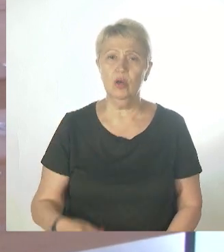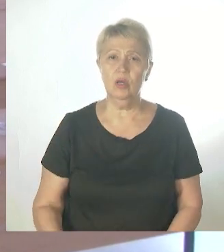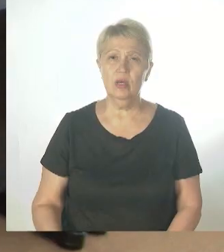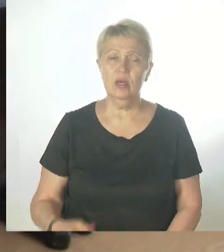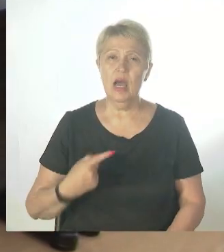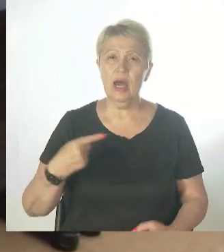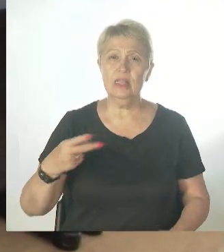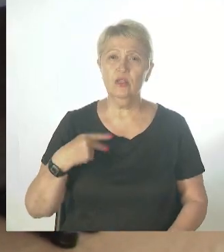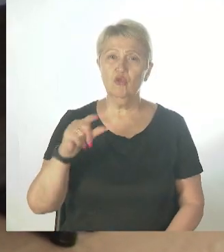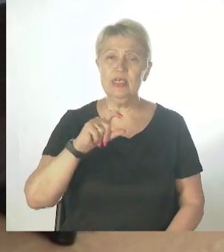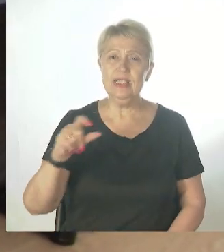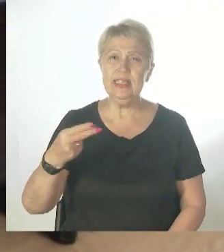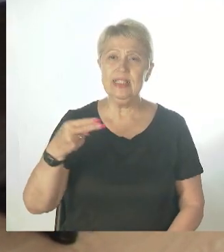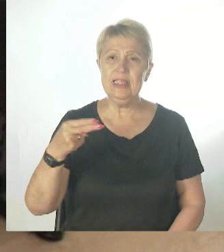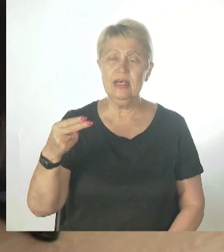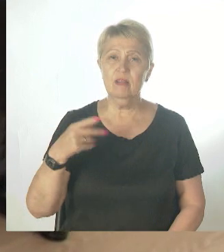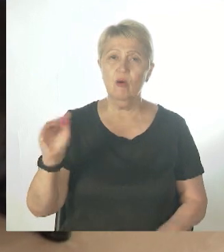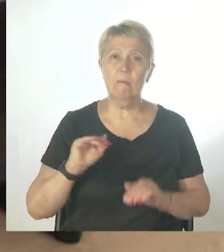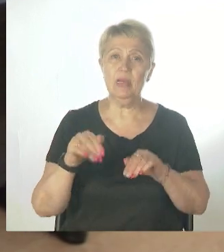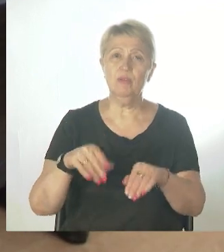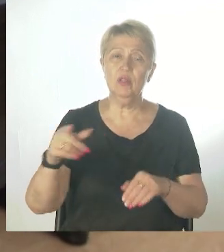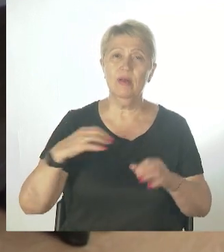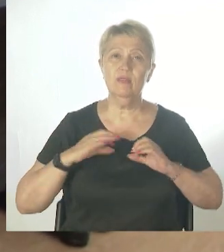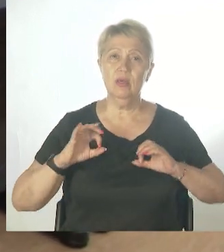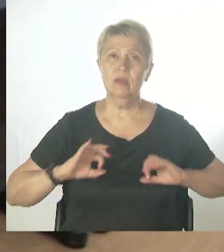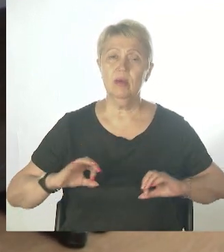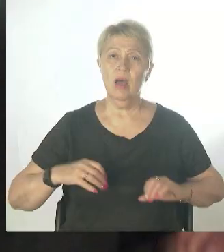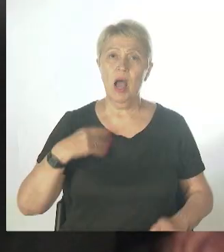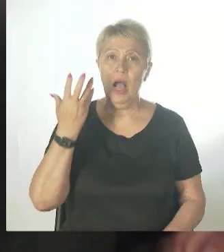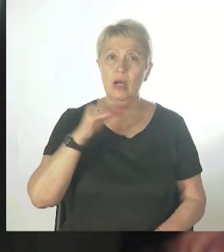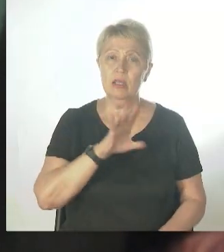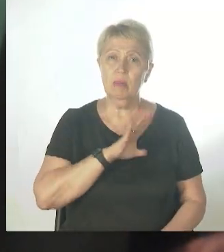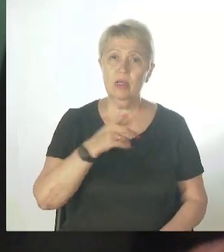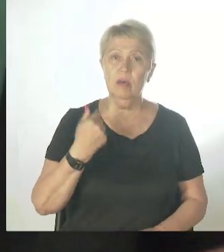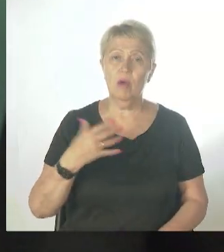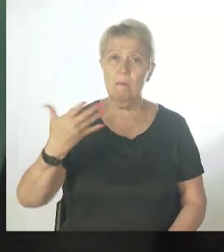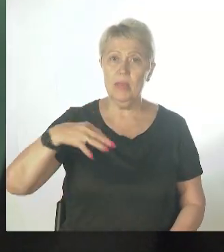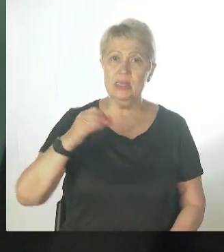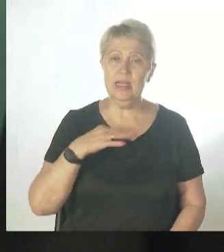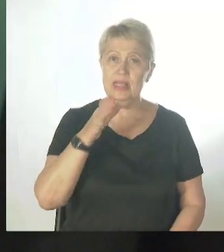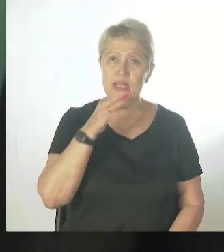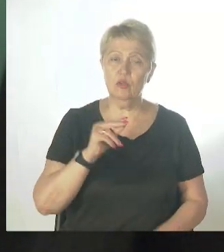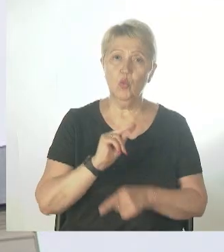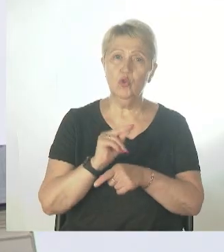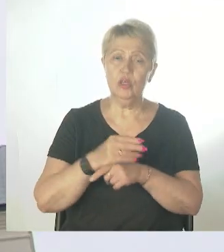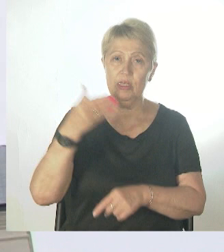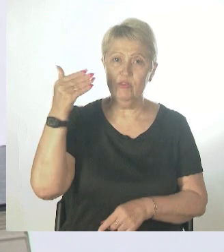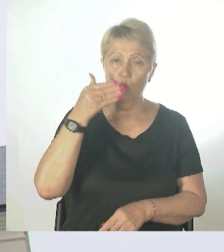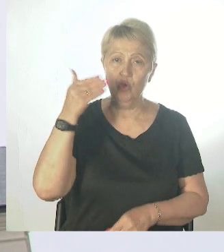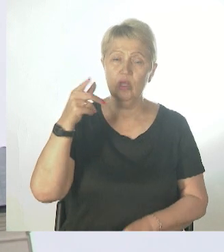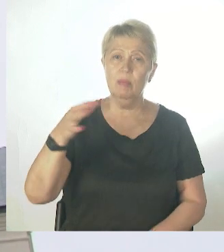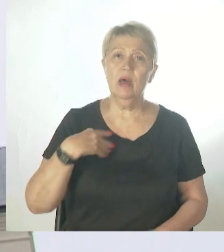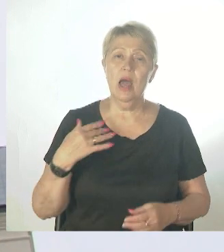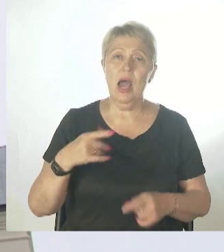цитат. Отец Георгий поступил в семинарию, когда ему было за 50. Учебу на заочном отделении пришлось совмещать с трудами на